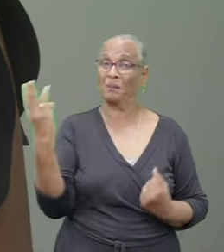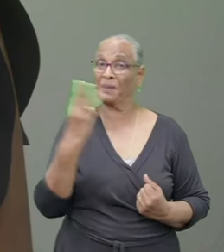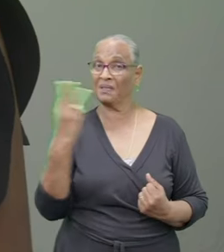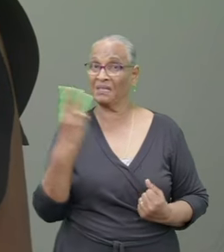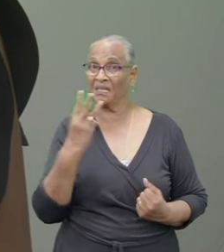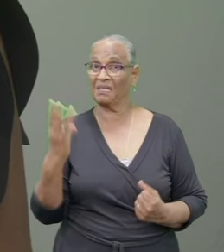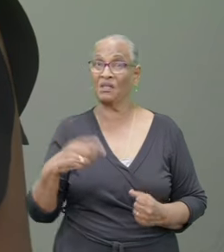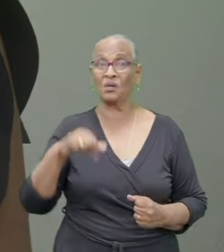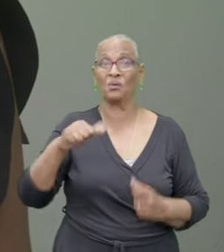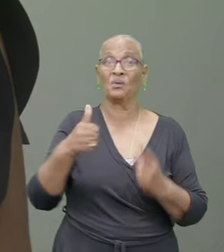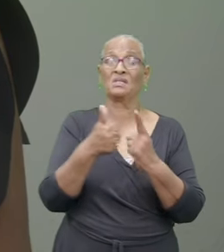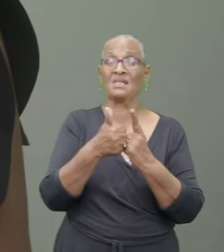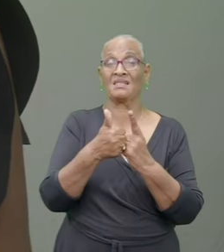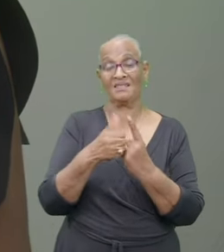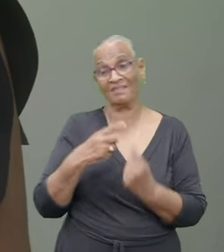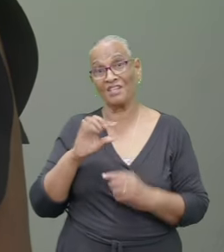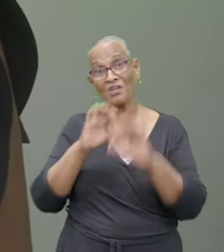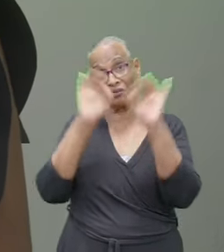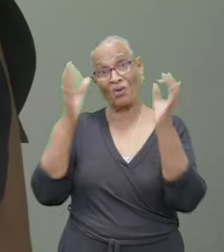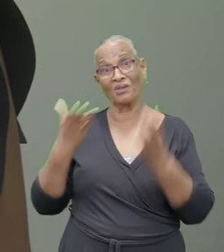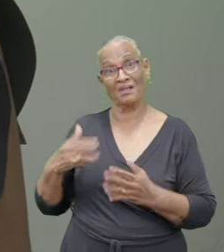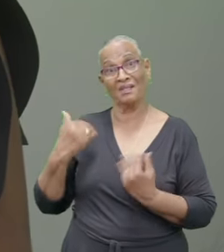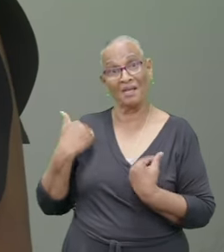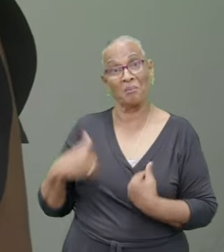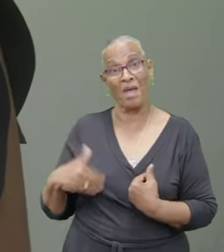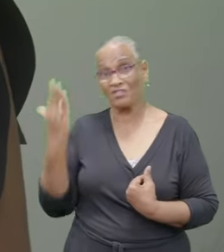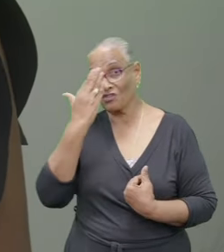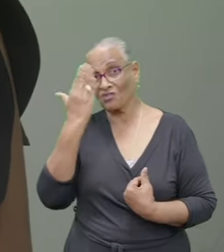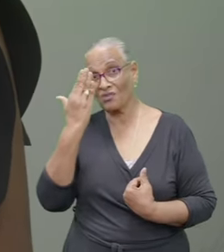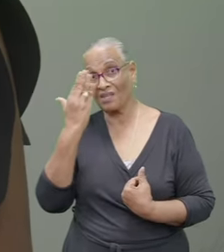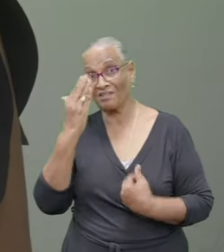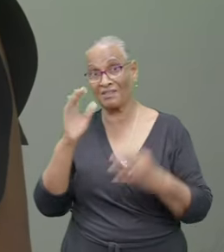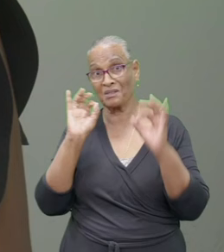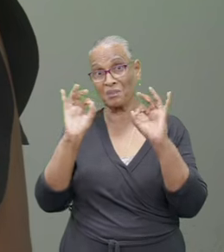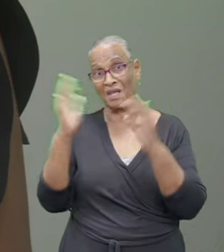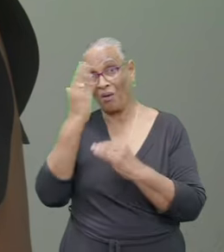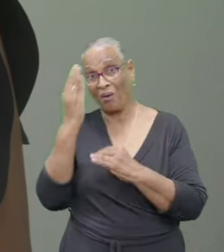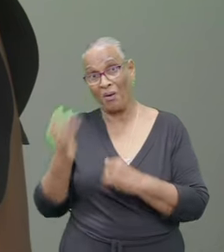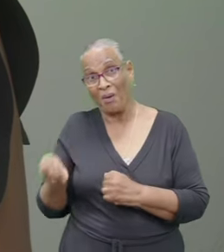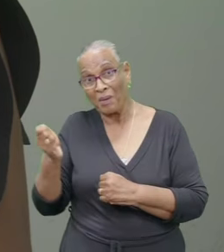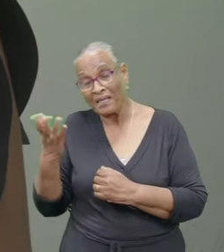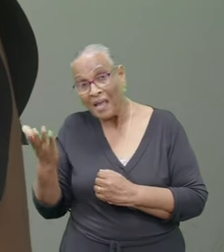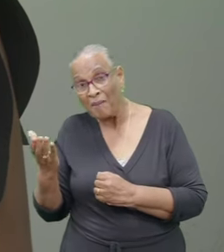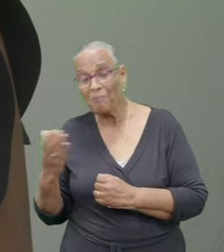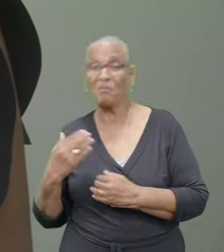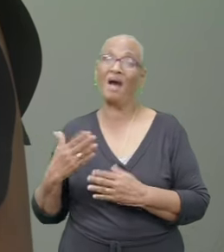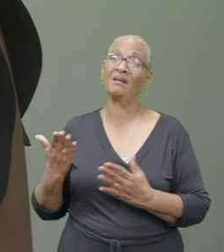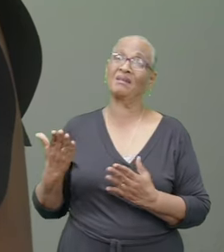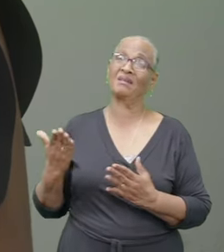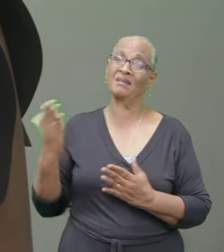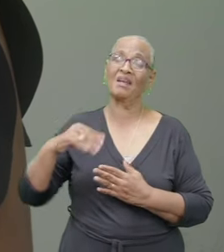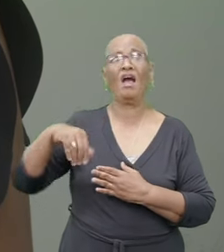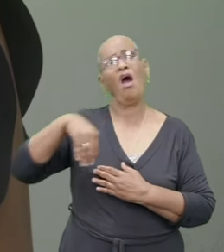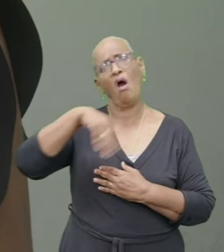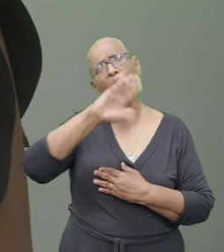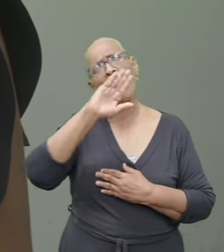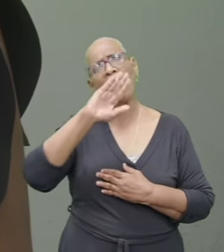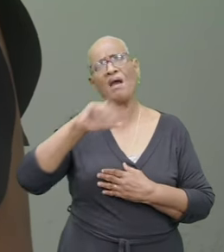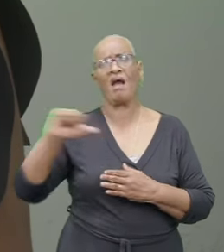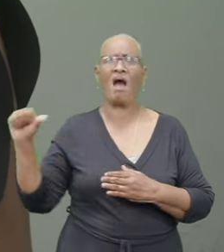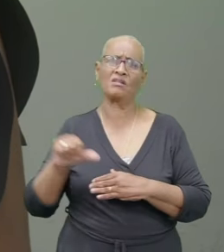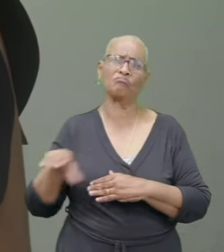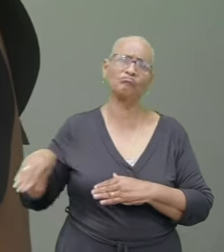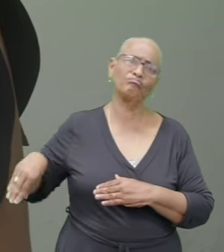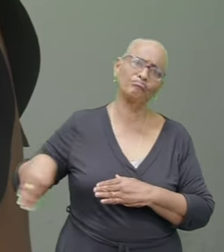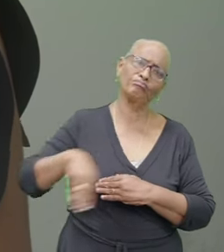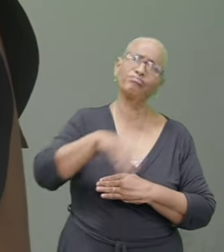nu op 16. Dat geeft al duidelijk aan. Toch? Dat er inderdaad op een gegeven moment ook studenten vertrekken. Maar studenten niet zozeer vanuit de school, vanuit